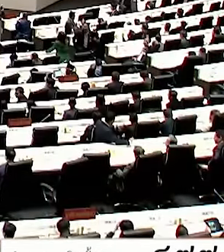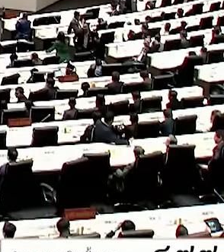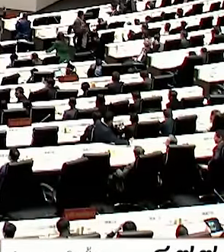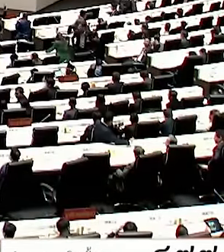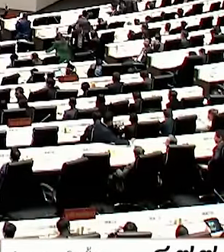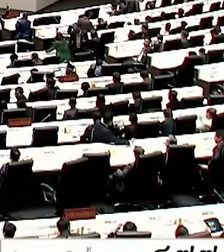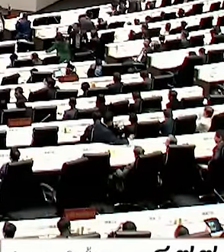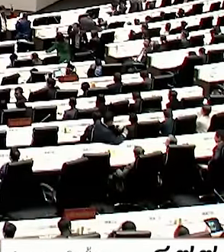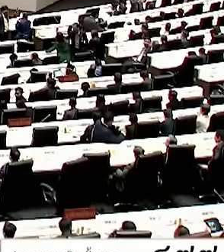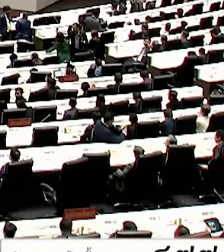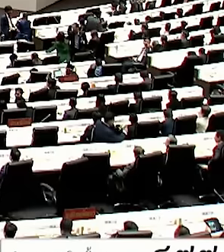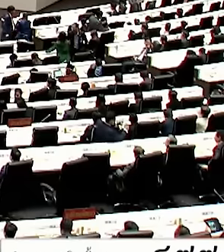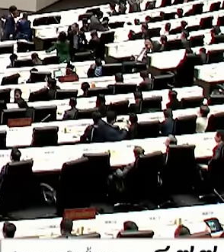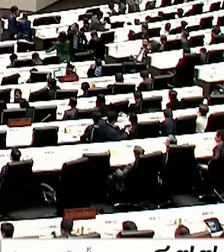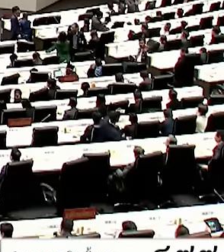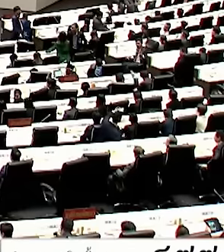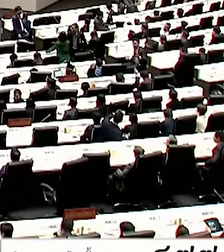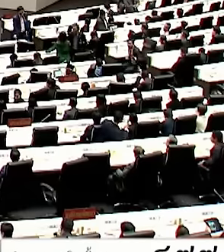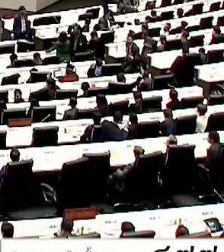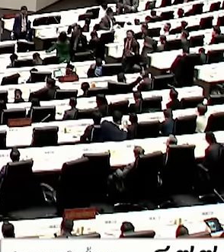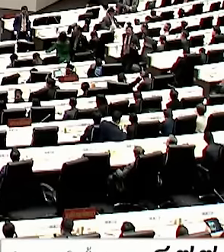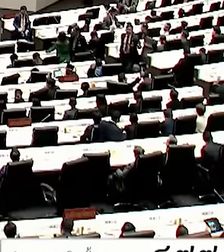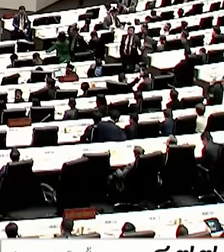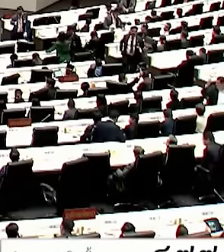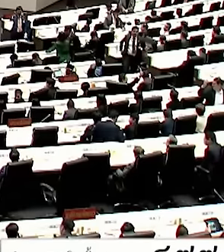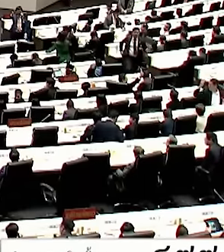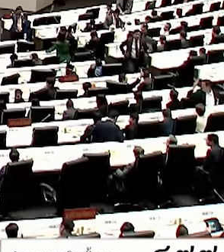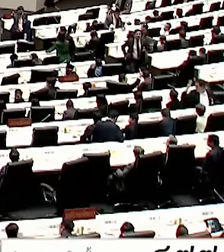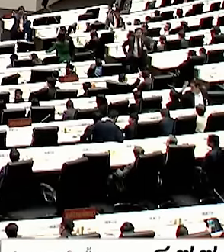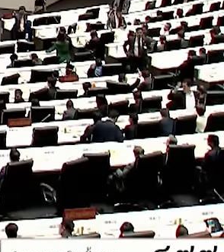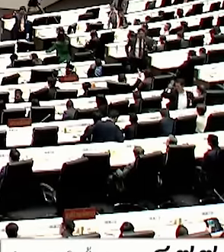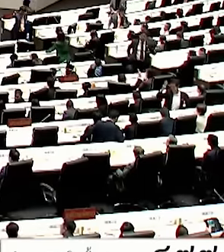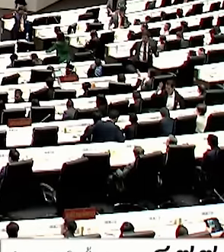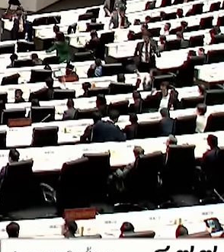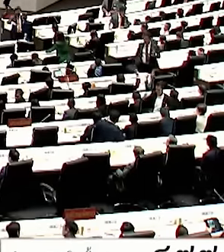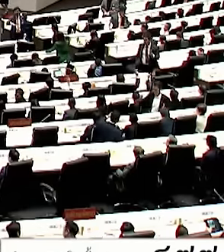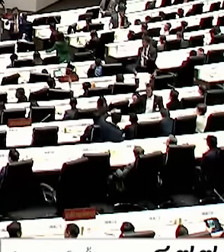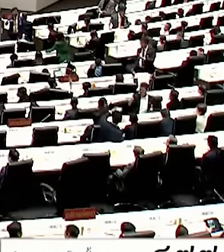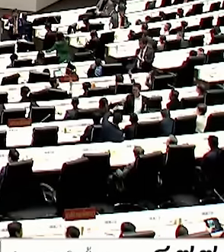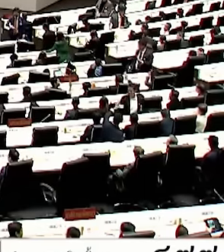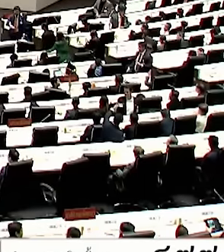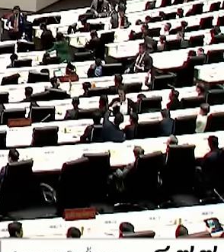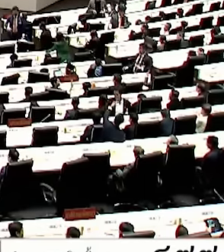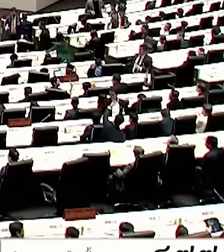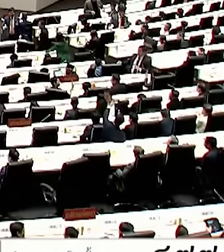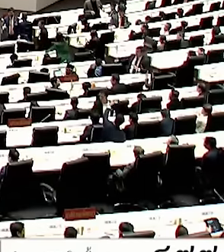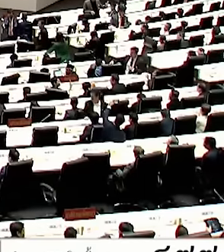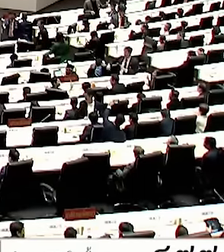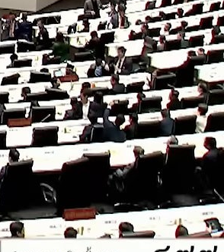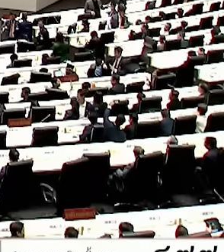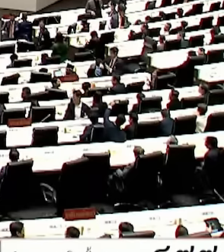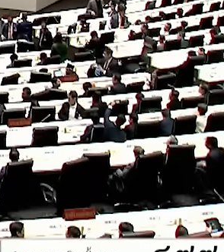ทานานระทานั 498